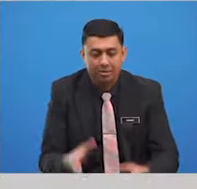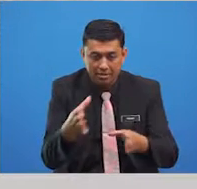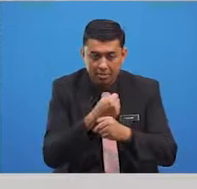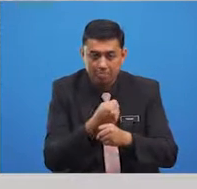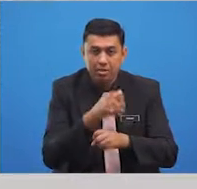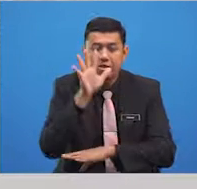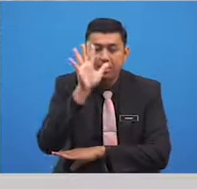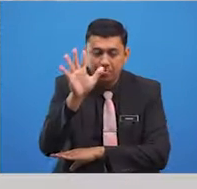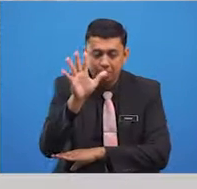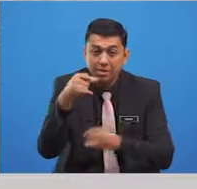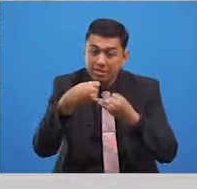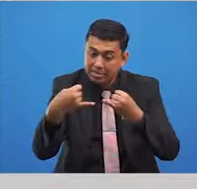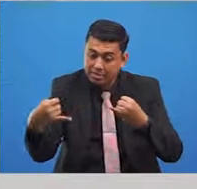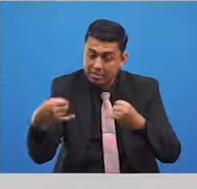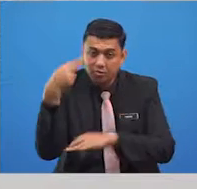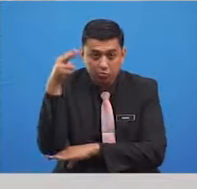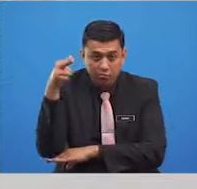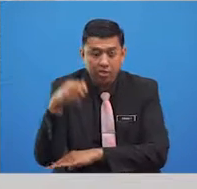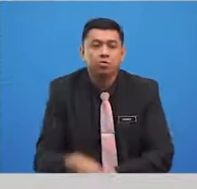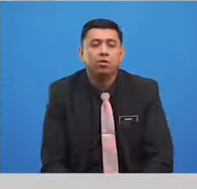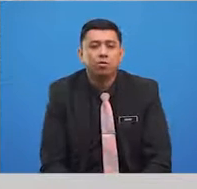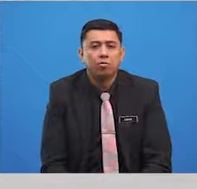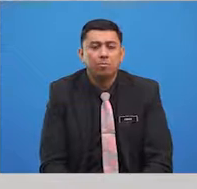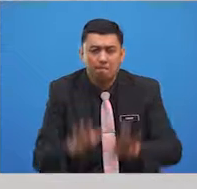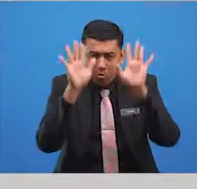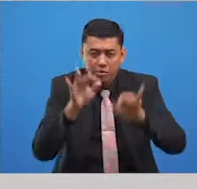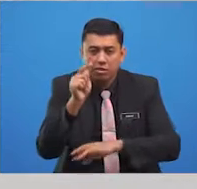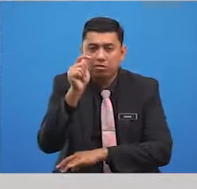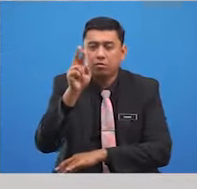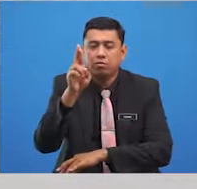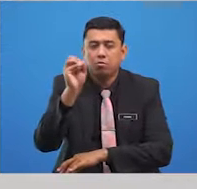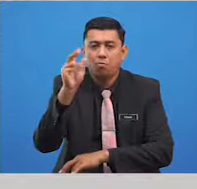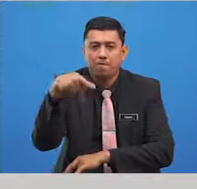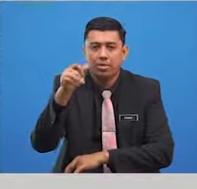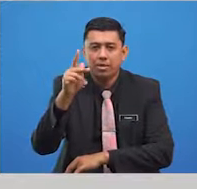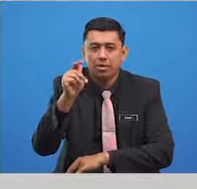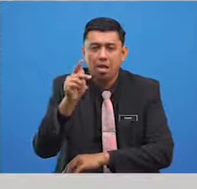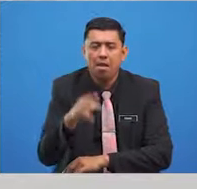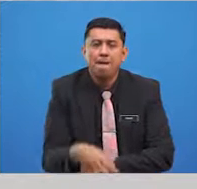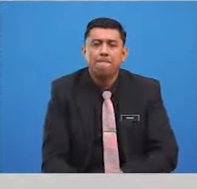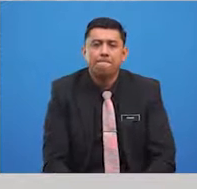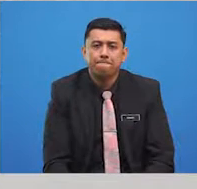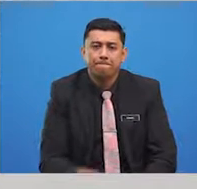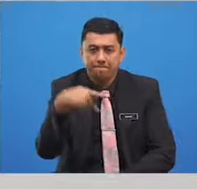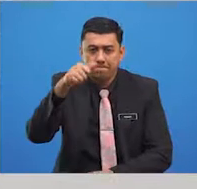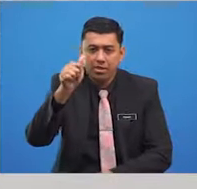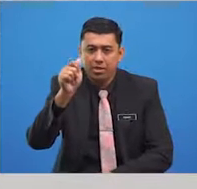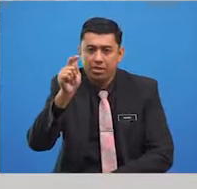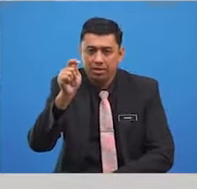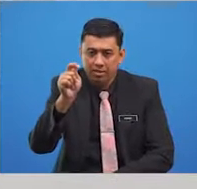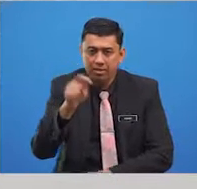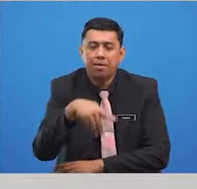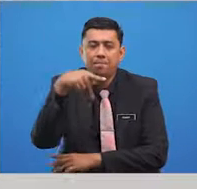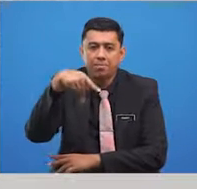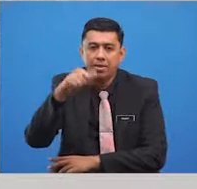Terdapat 5 jenis hutan iaitu hutan hujan tropika, hutan paya air tawar PAT, hutan paya